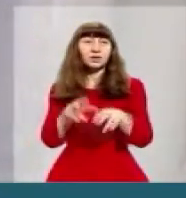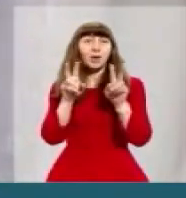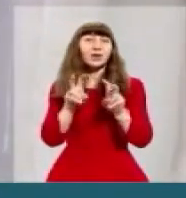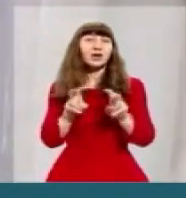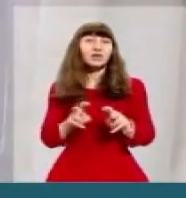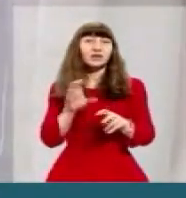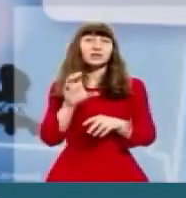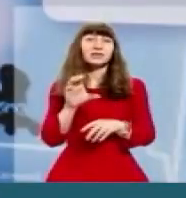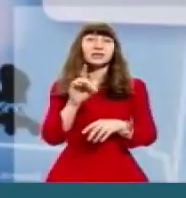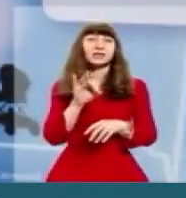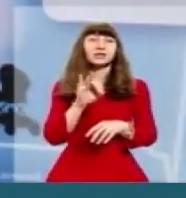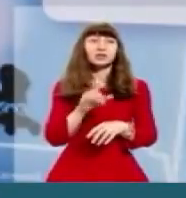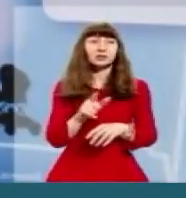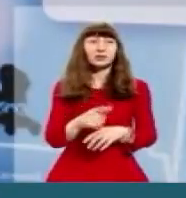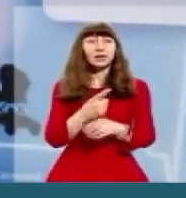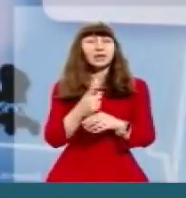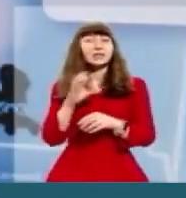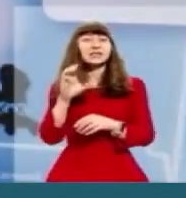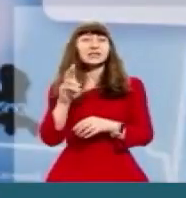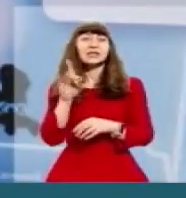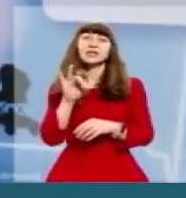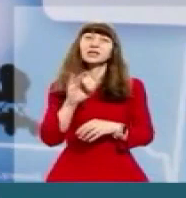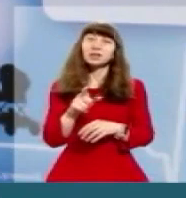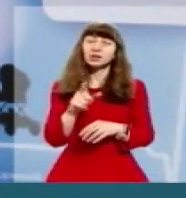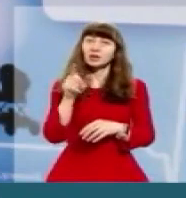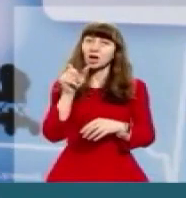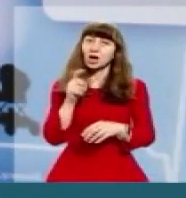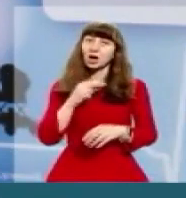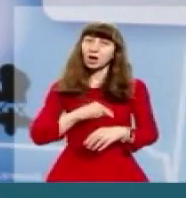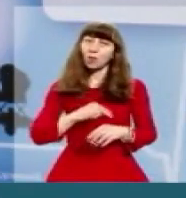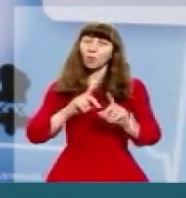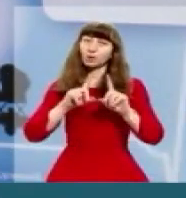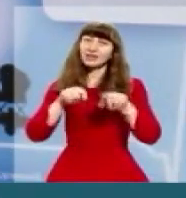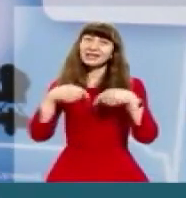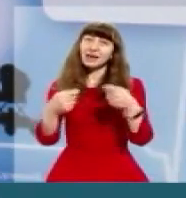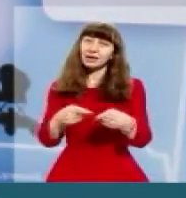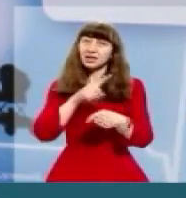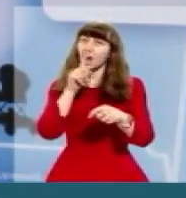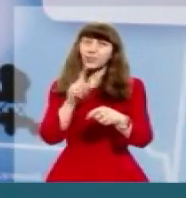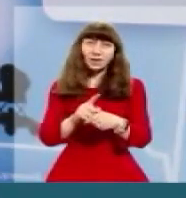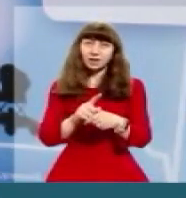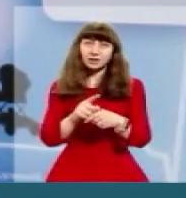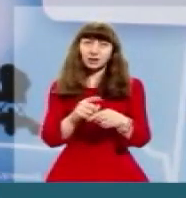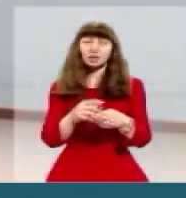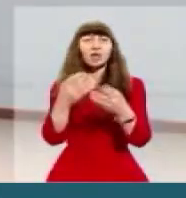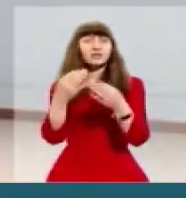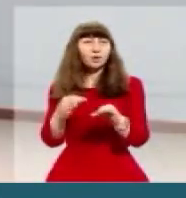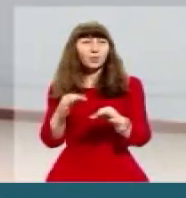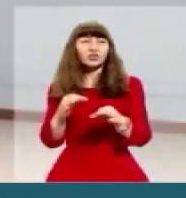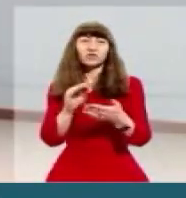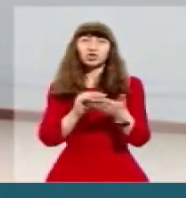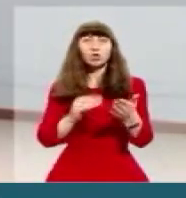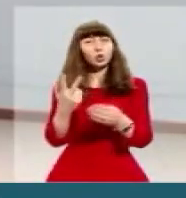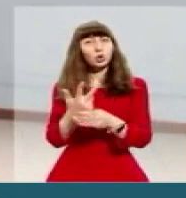коридору. На скрининг работодатель обязан отпустить пациента в течение 3 дней. То есть это прописано законодательством.